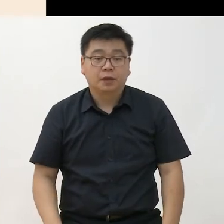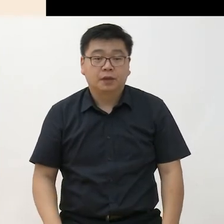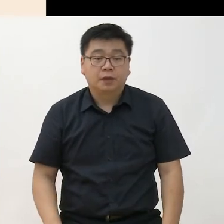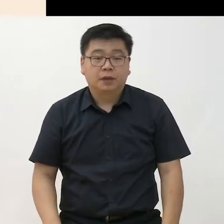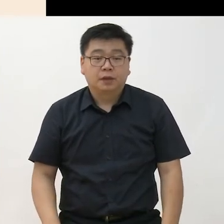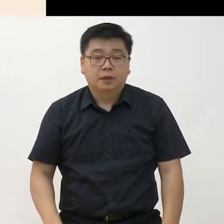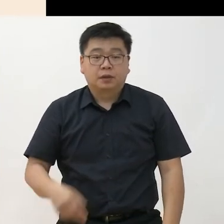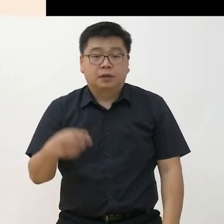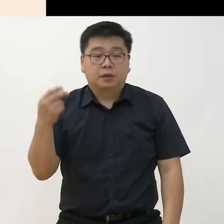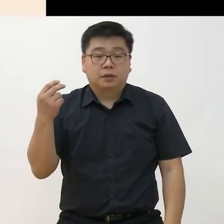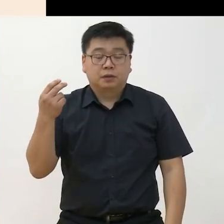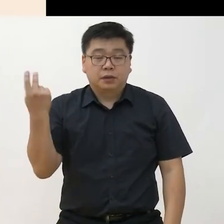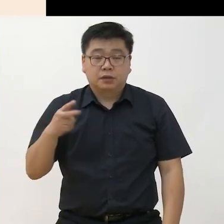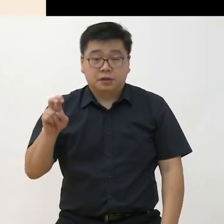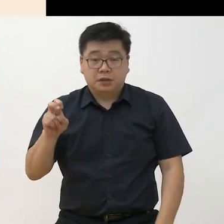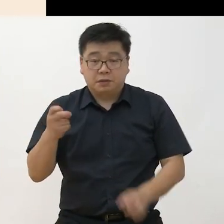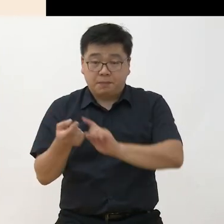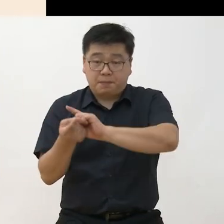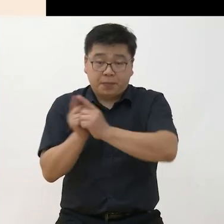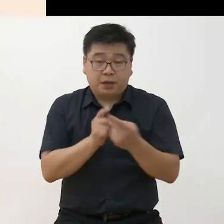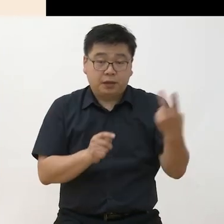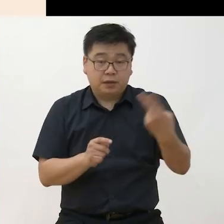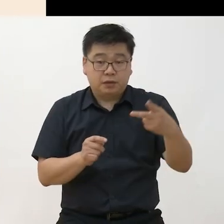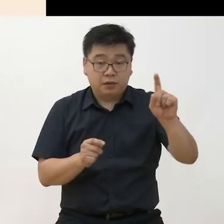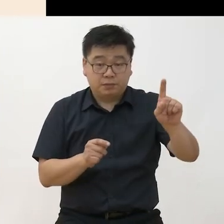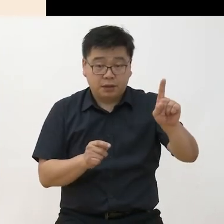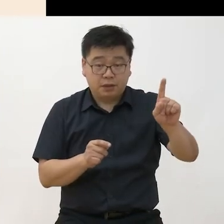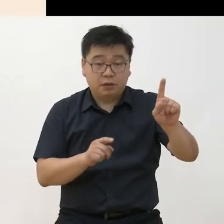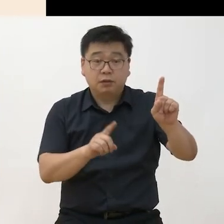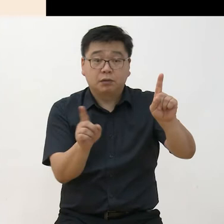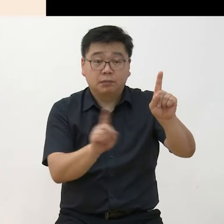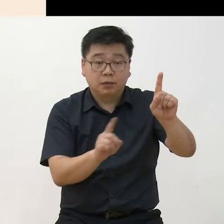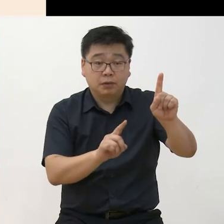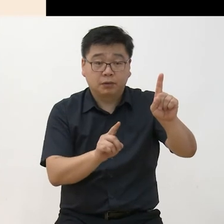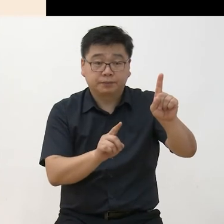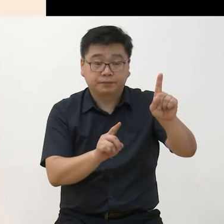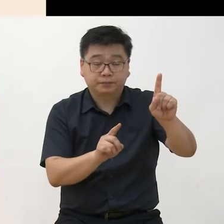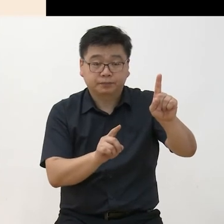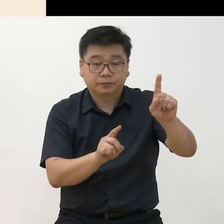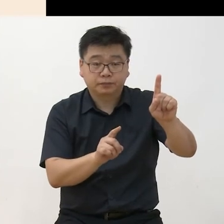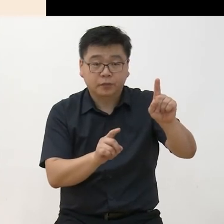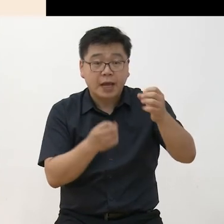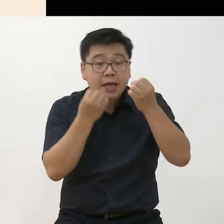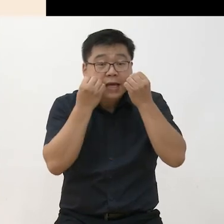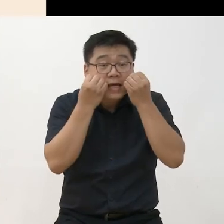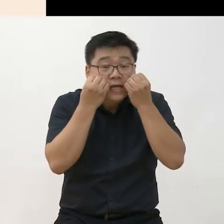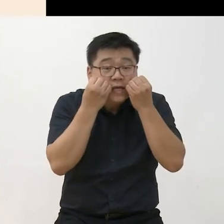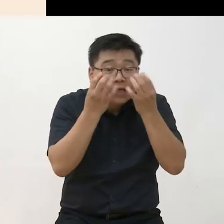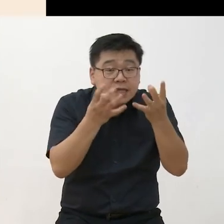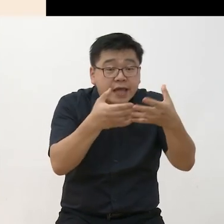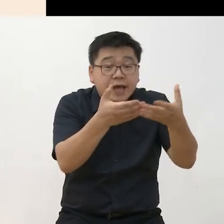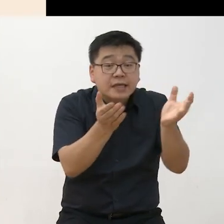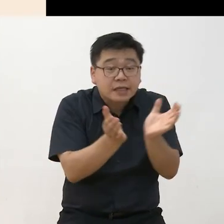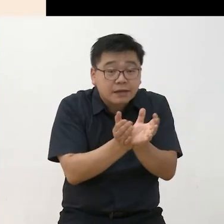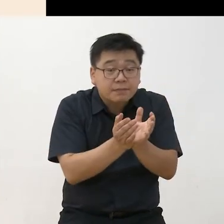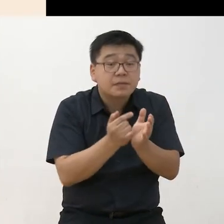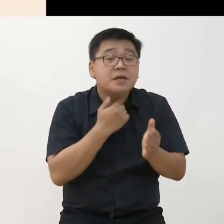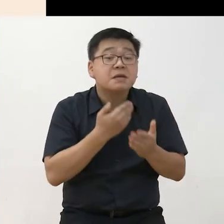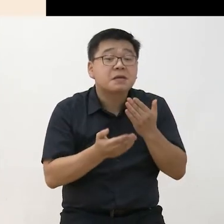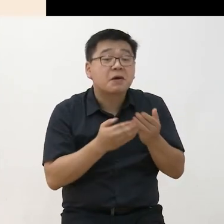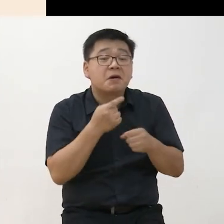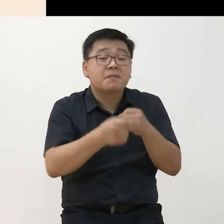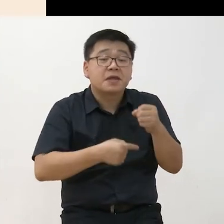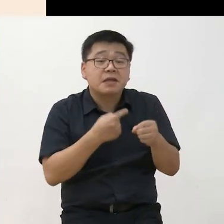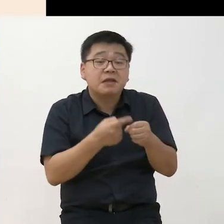이게 이제 2020년도와 다르게 신생형이 저희가 별도로 만들었고요. 그래서 최소 1년 이상 된